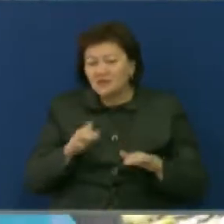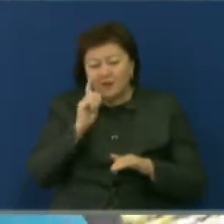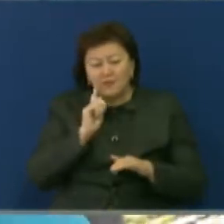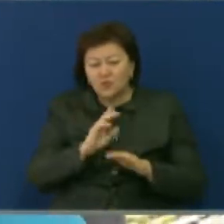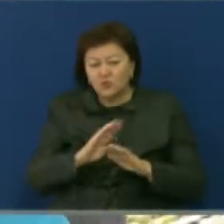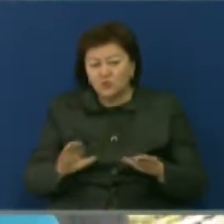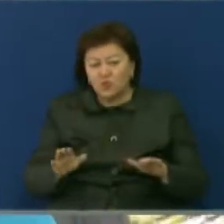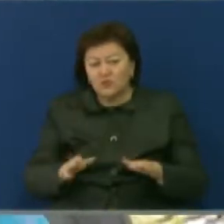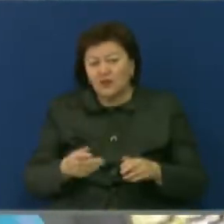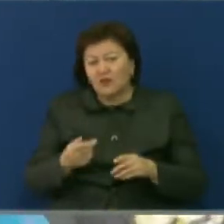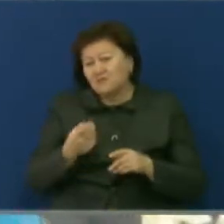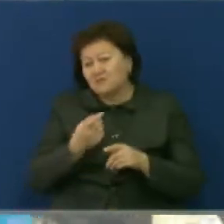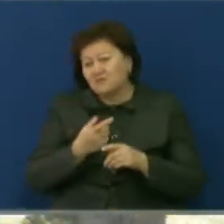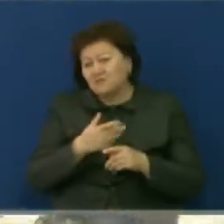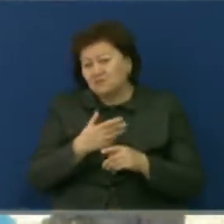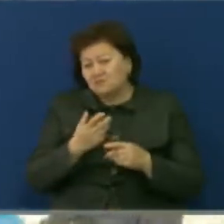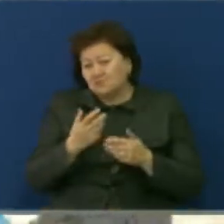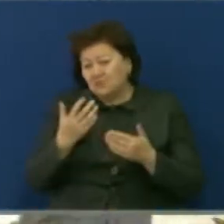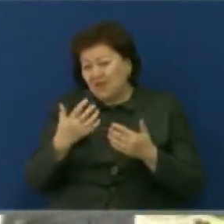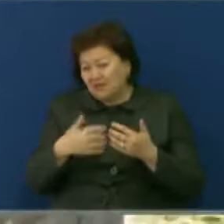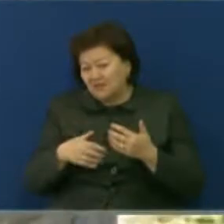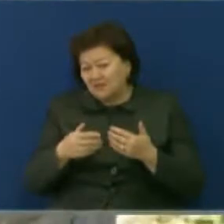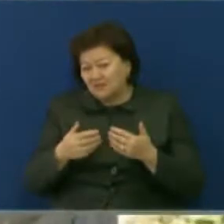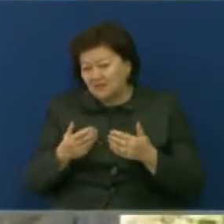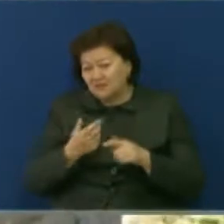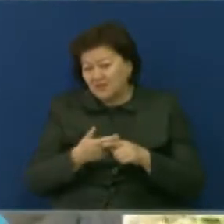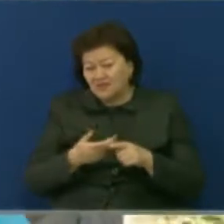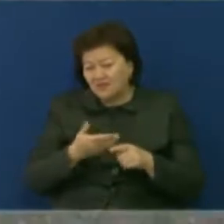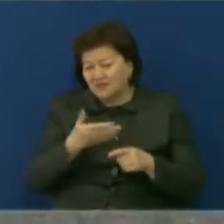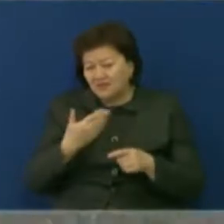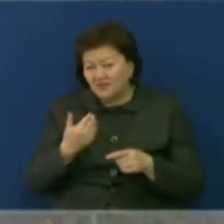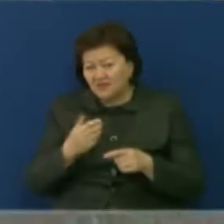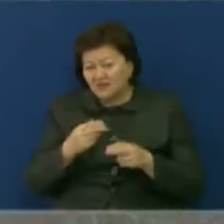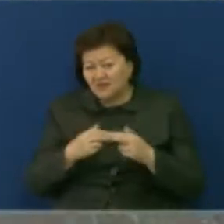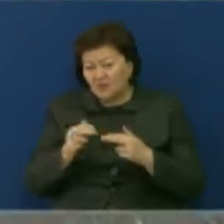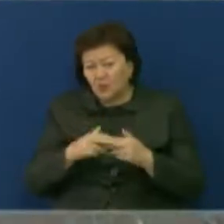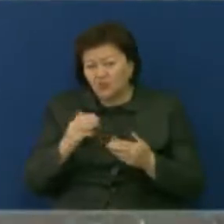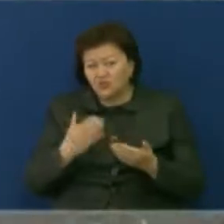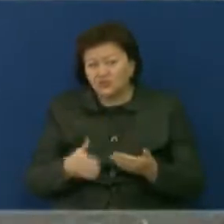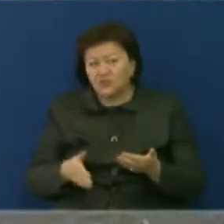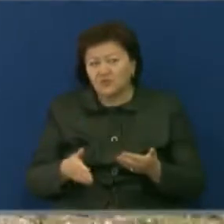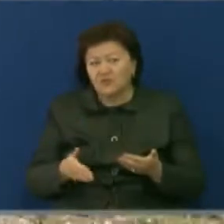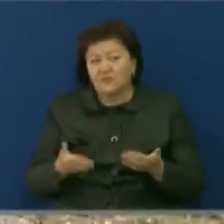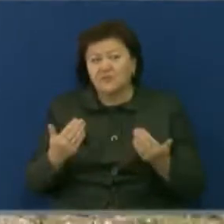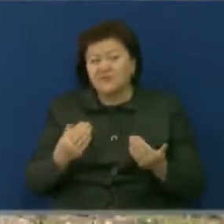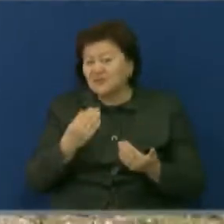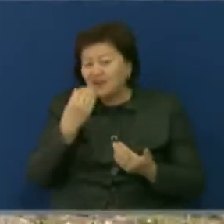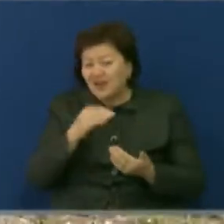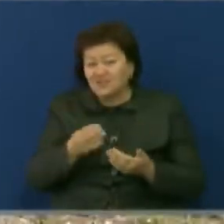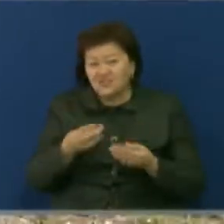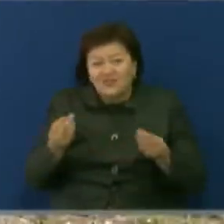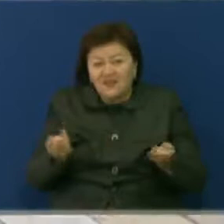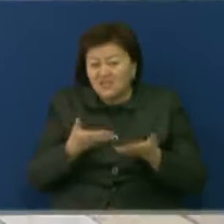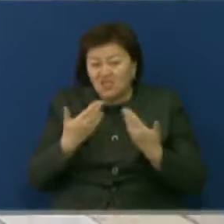жарты жерлер салынбаған деп қаншама үкіметтен ақша бөлінді. Ақшасына сай негізі сапалы болу керек деп